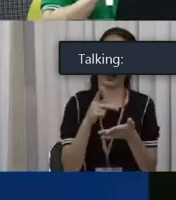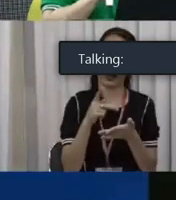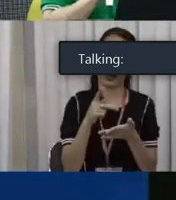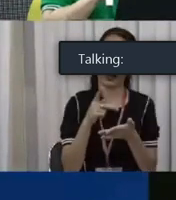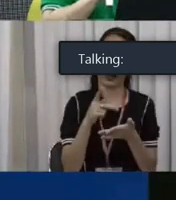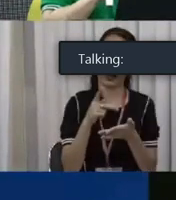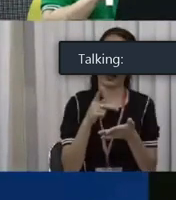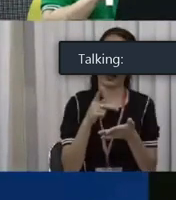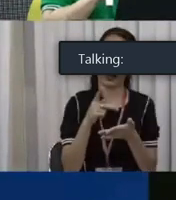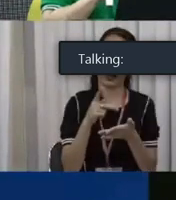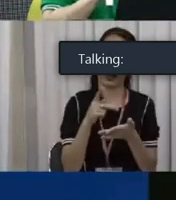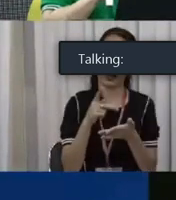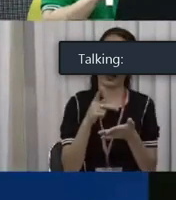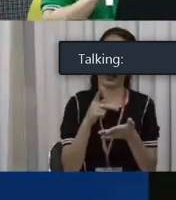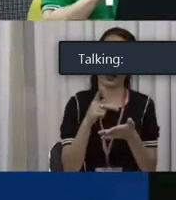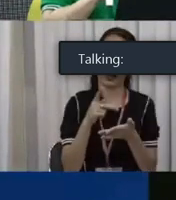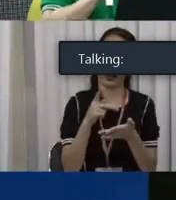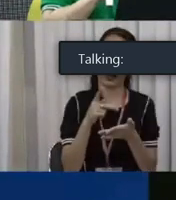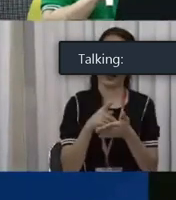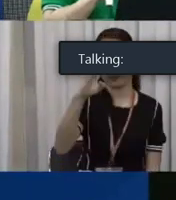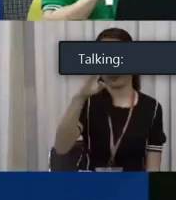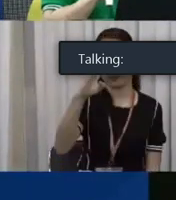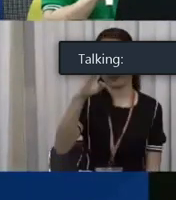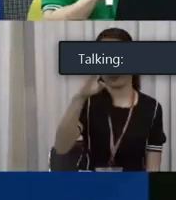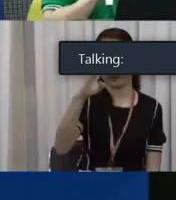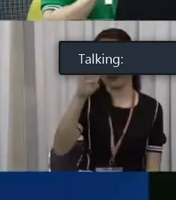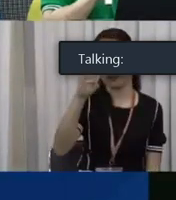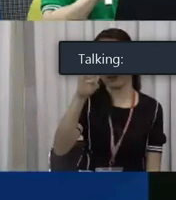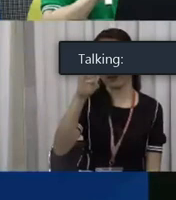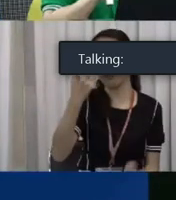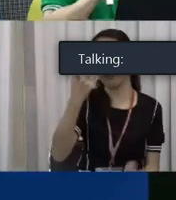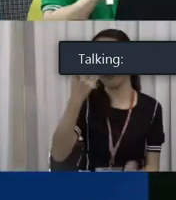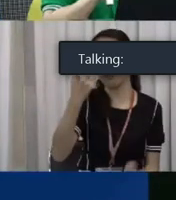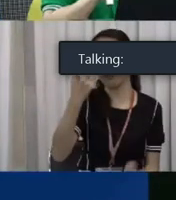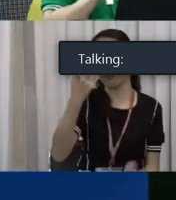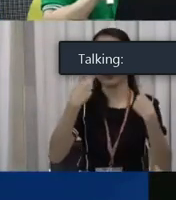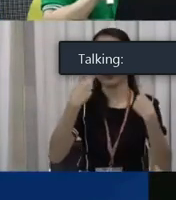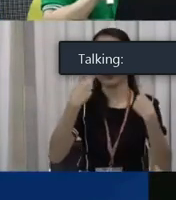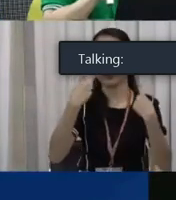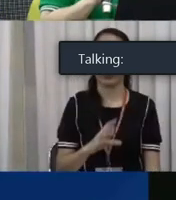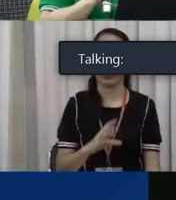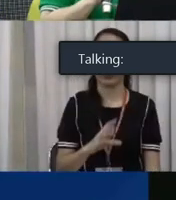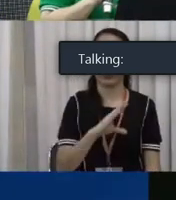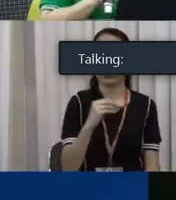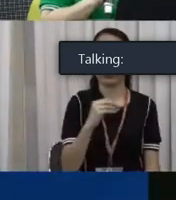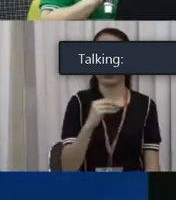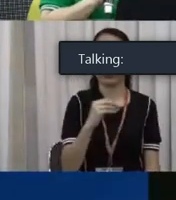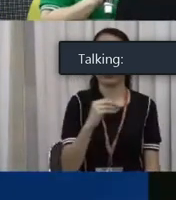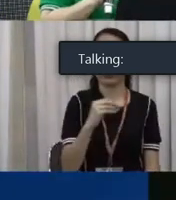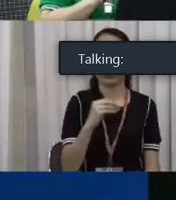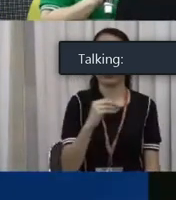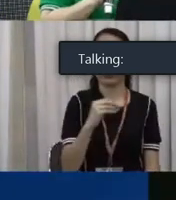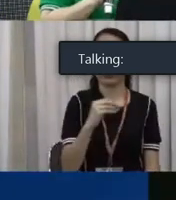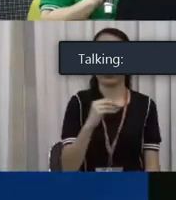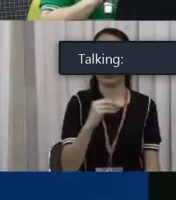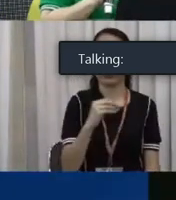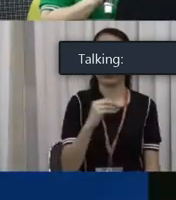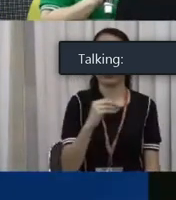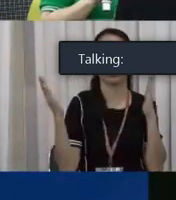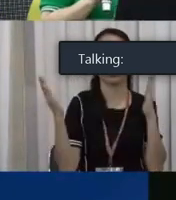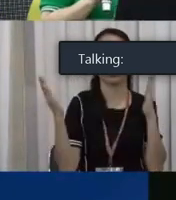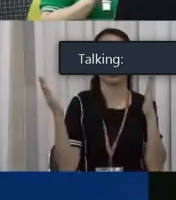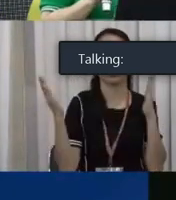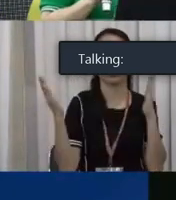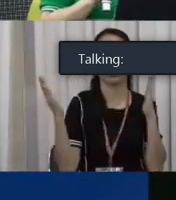gitawag nga vacation leave or sick leave. Ang naara gyud service incentive leave for 5 days.